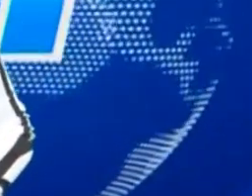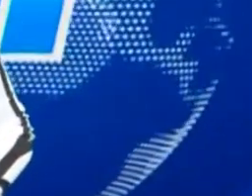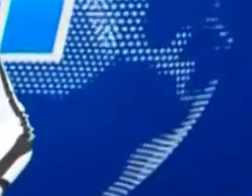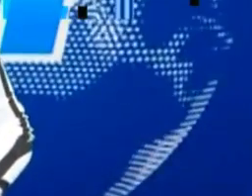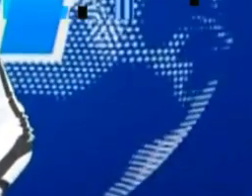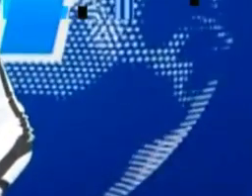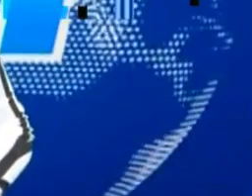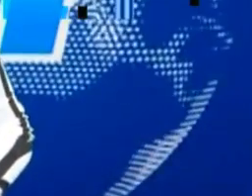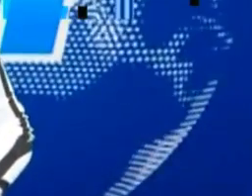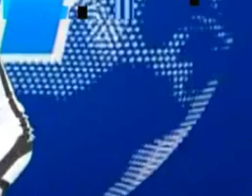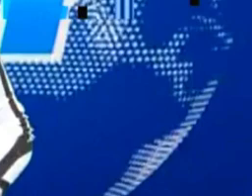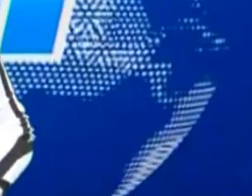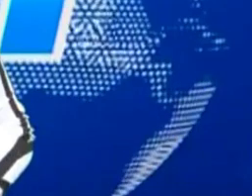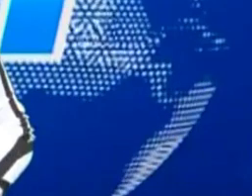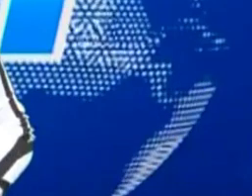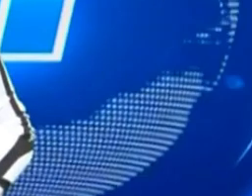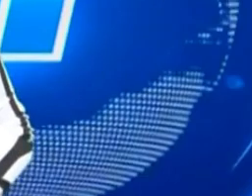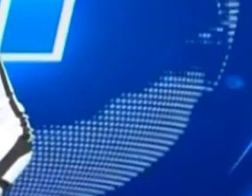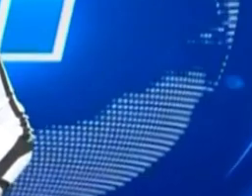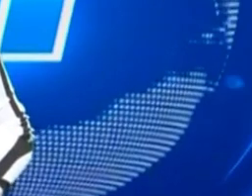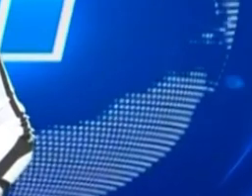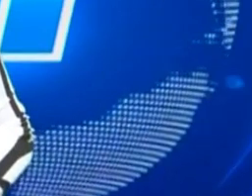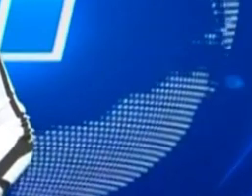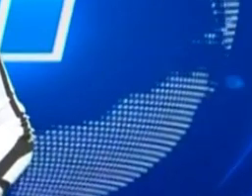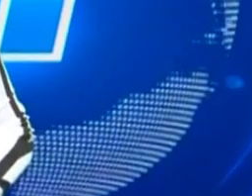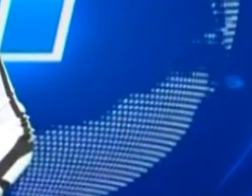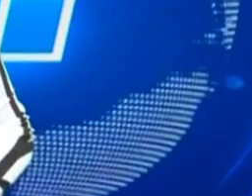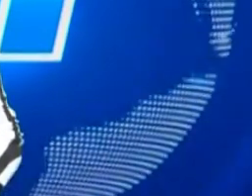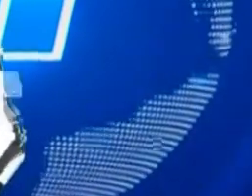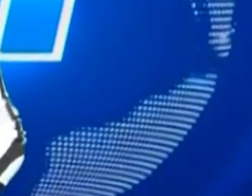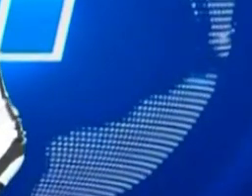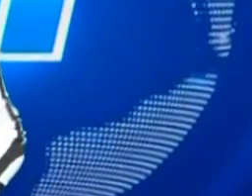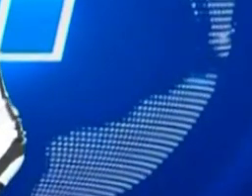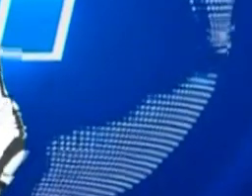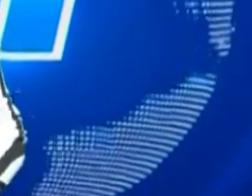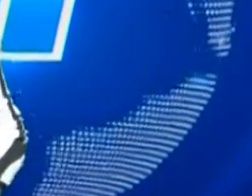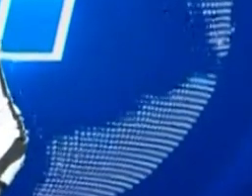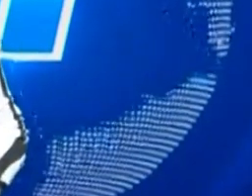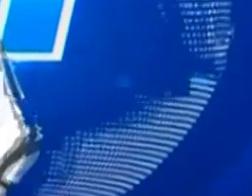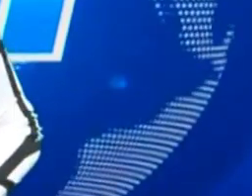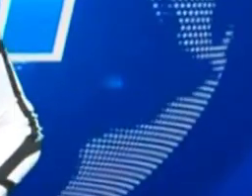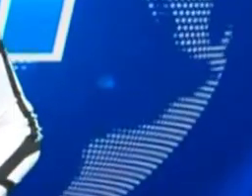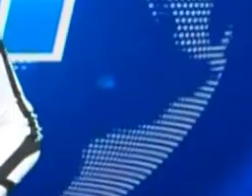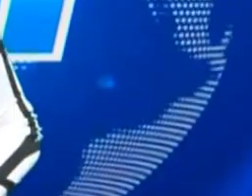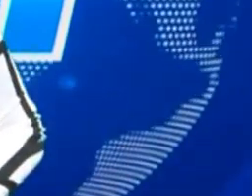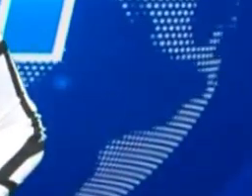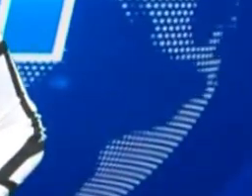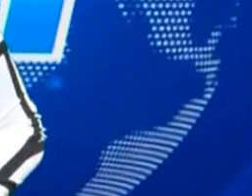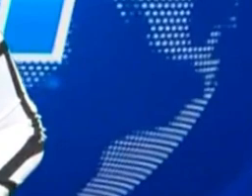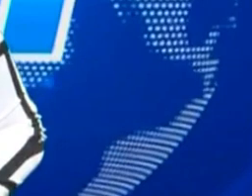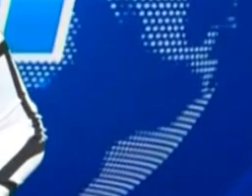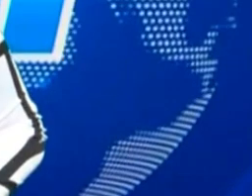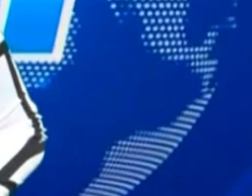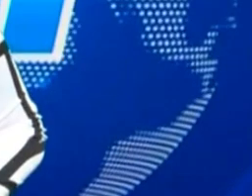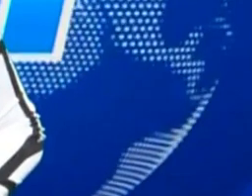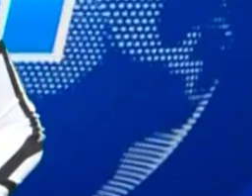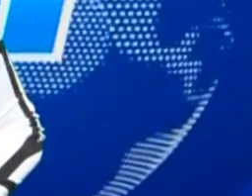le chef de l'activité, la Kasumbalesa, vigilance, patriotisme, image